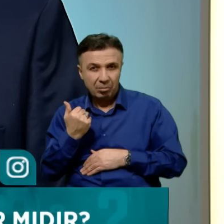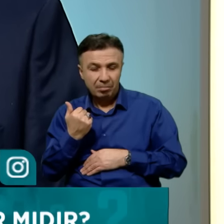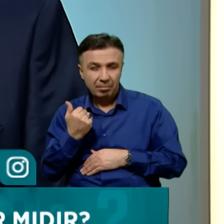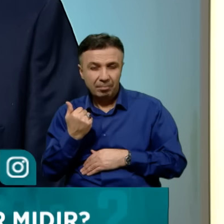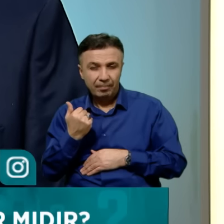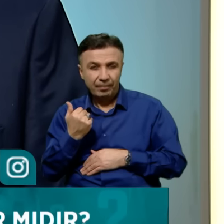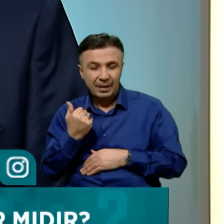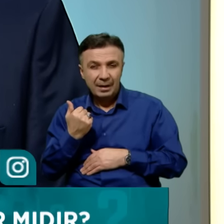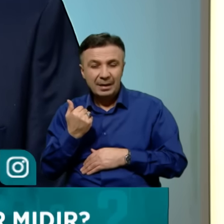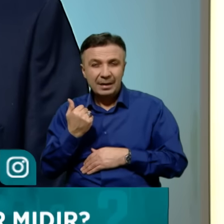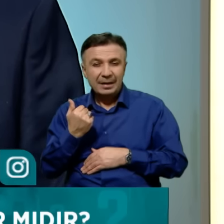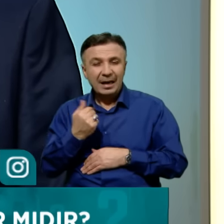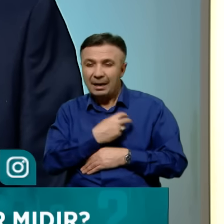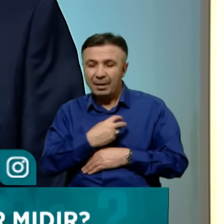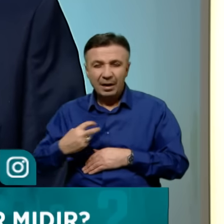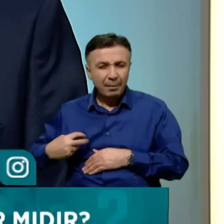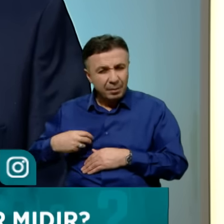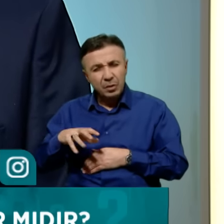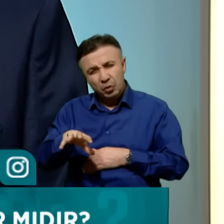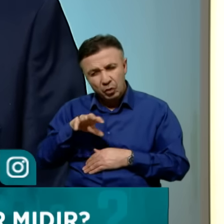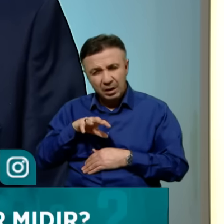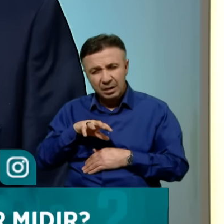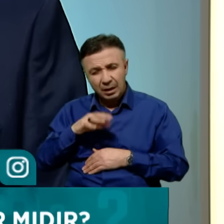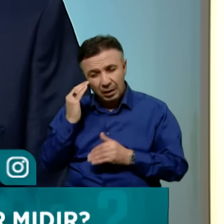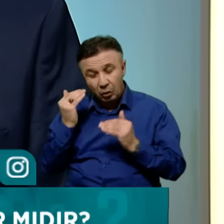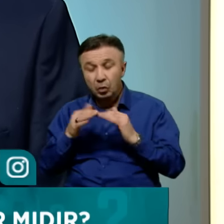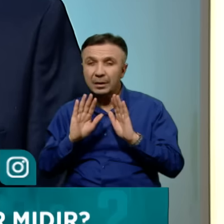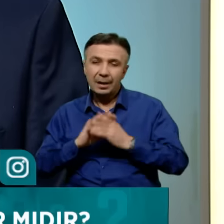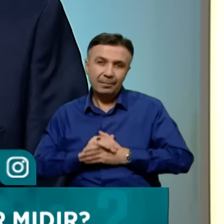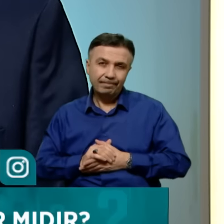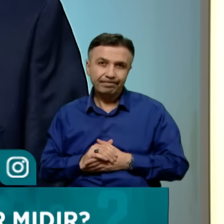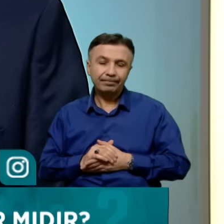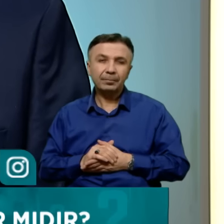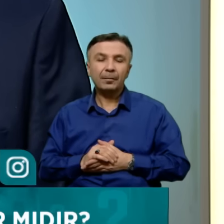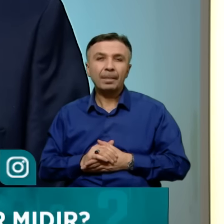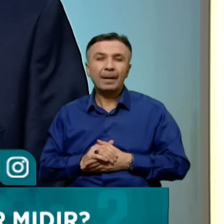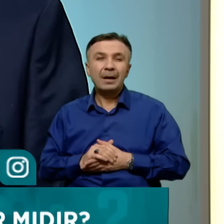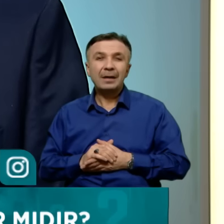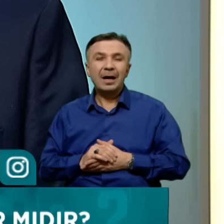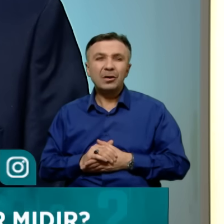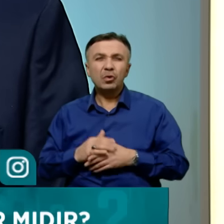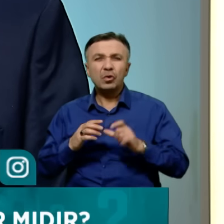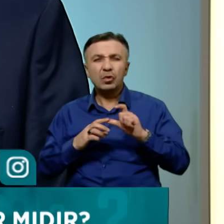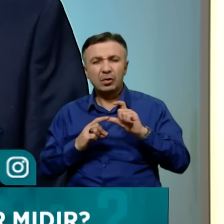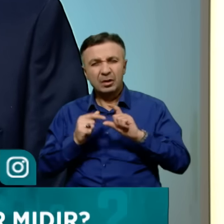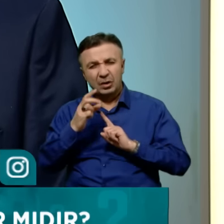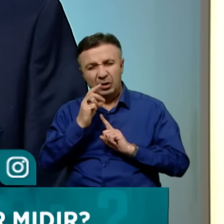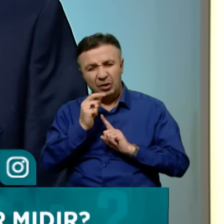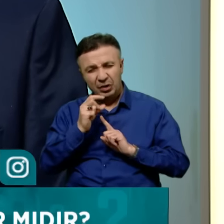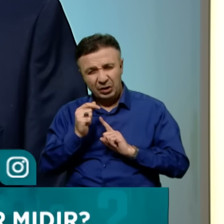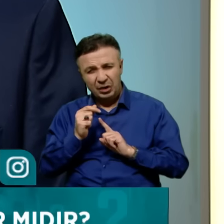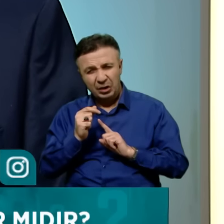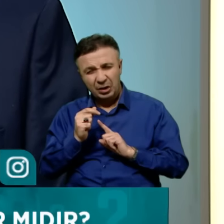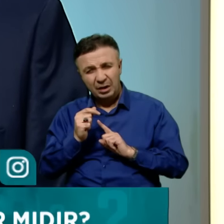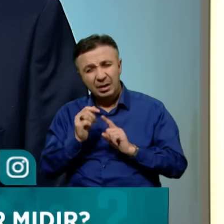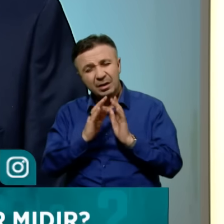Ehli sünnet kaynaklarının çoğunda yok selmân-ı fârisî Nispet edilen daha çok şeyi kaynaklarını atfedilen